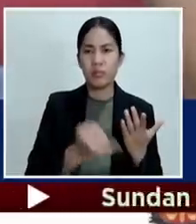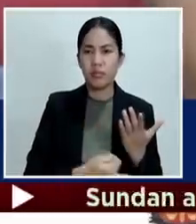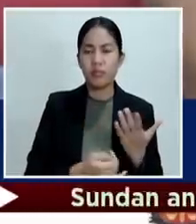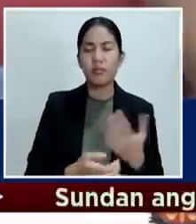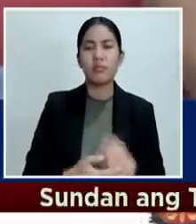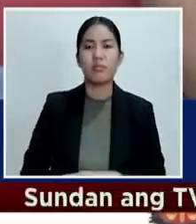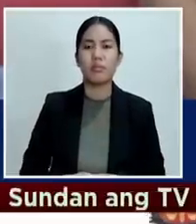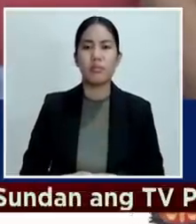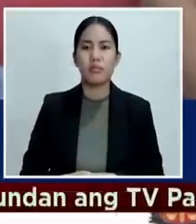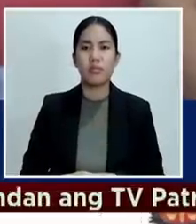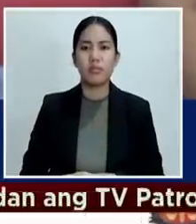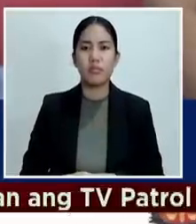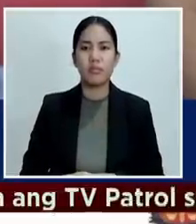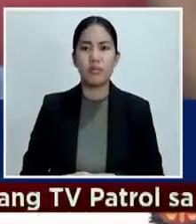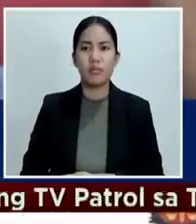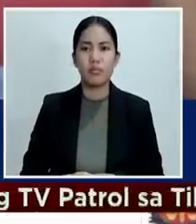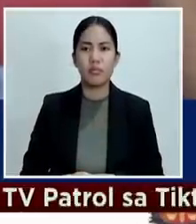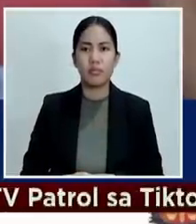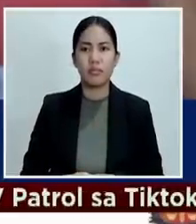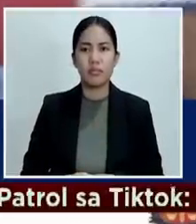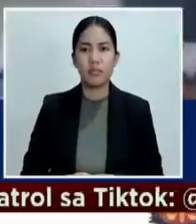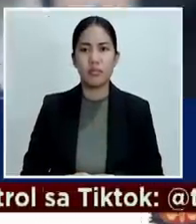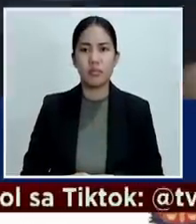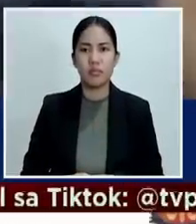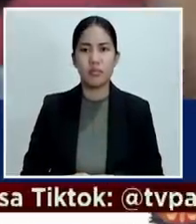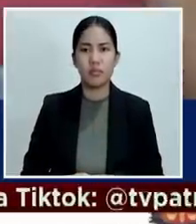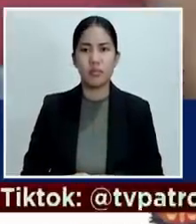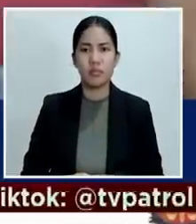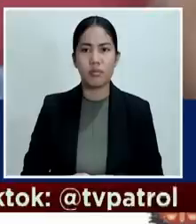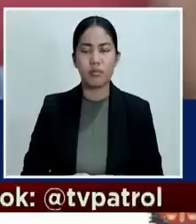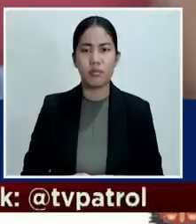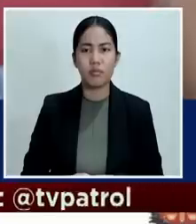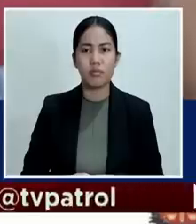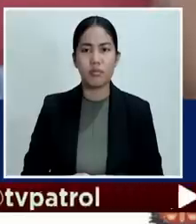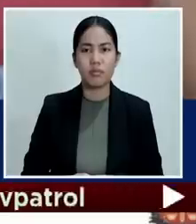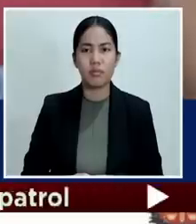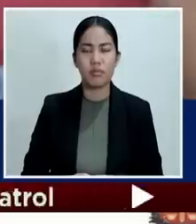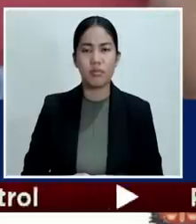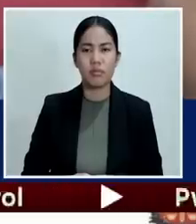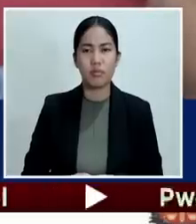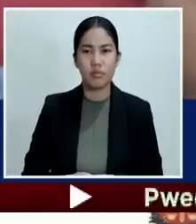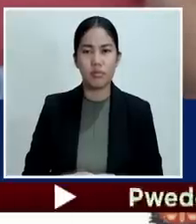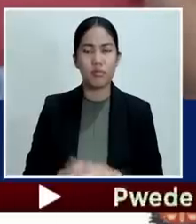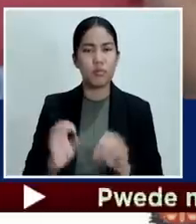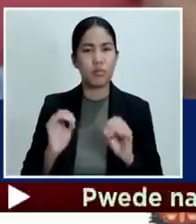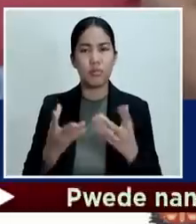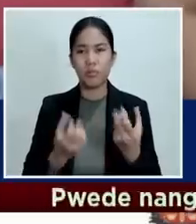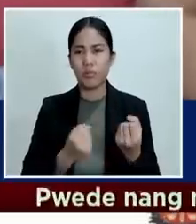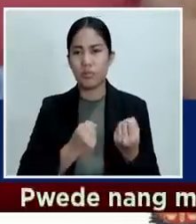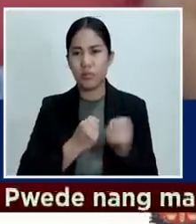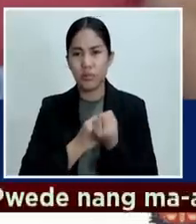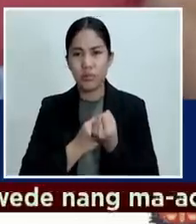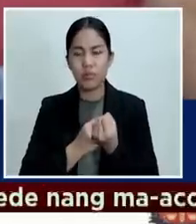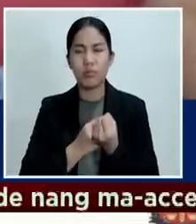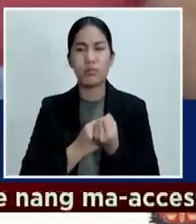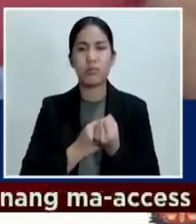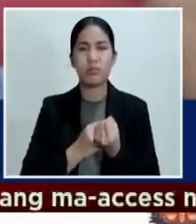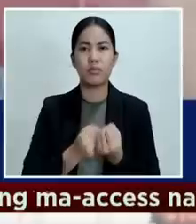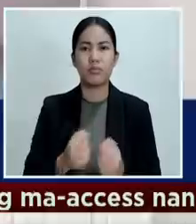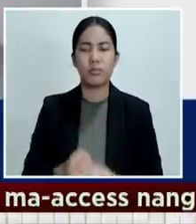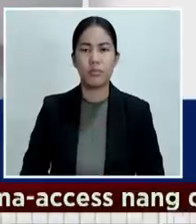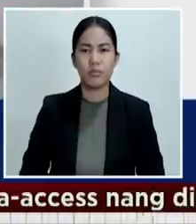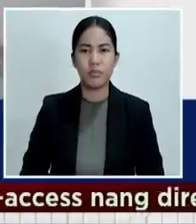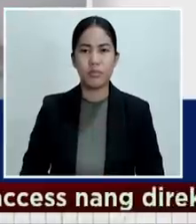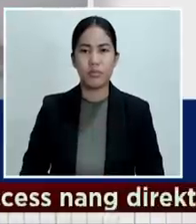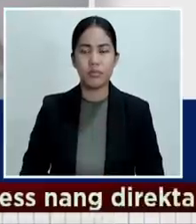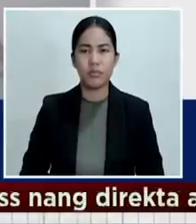ng kabayaran ng aming mga plant damages, yung aming mag-disturbant compensation, bandang ini, pinahirapan na po yung ating mga